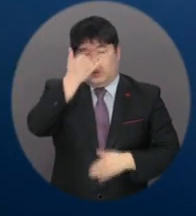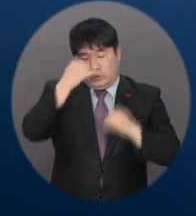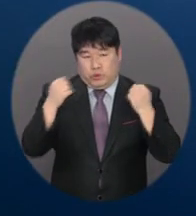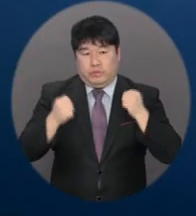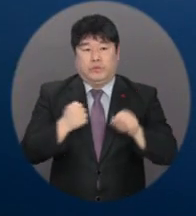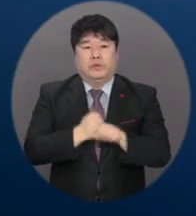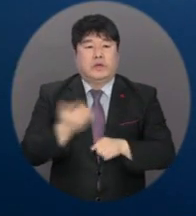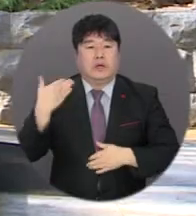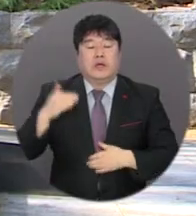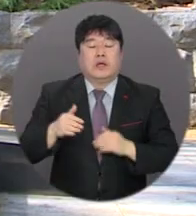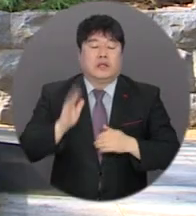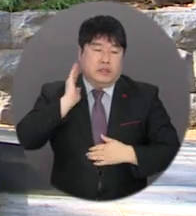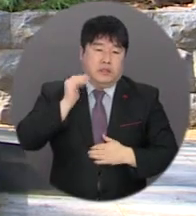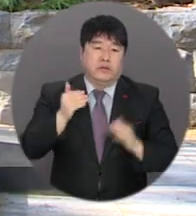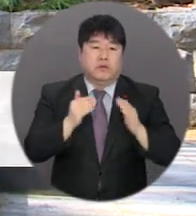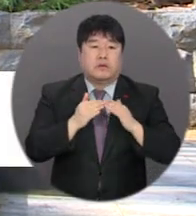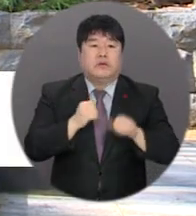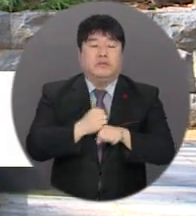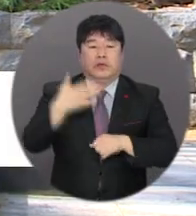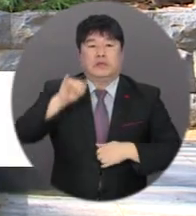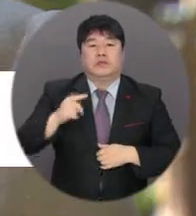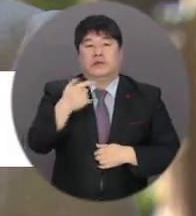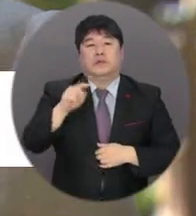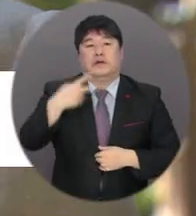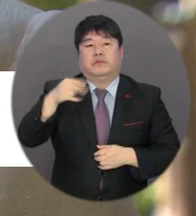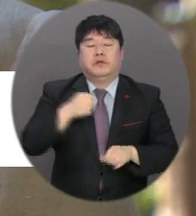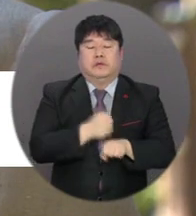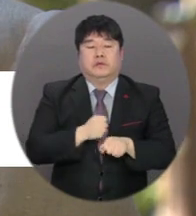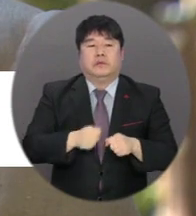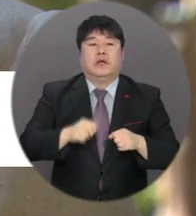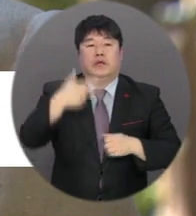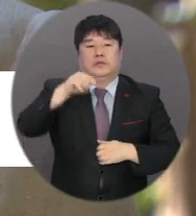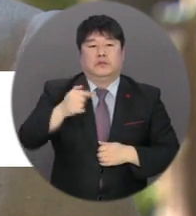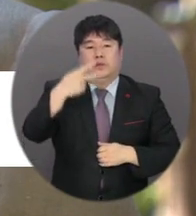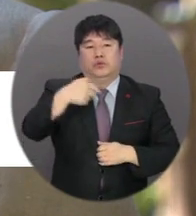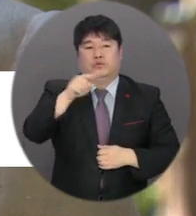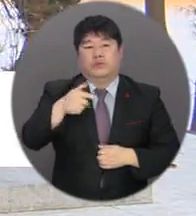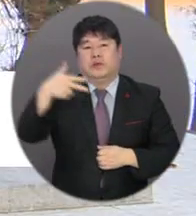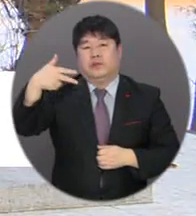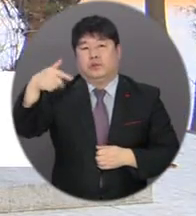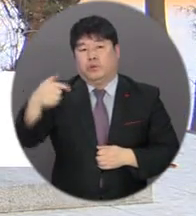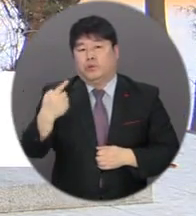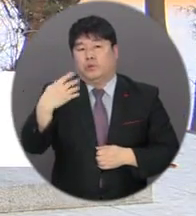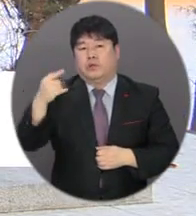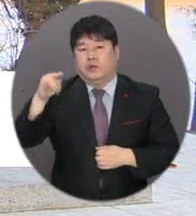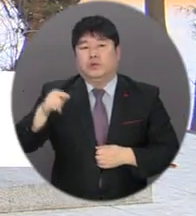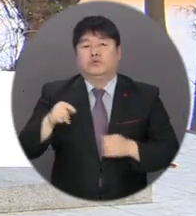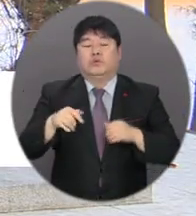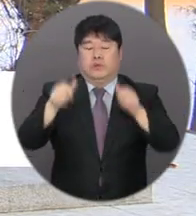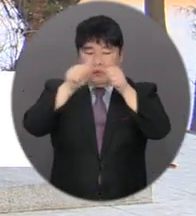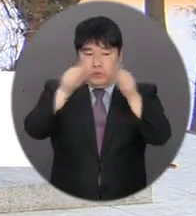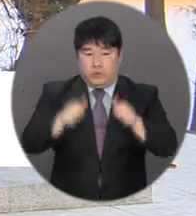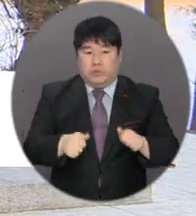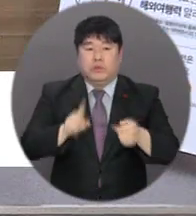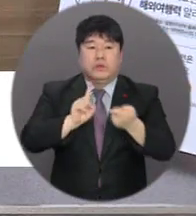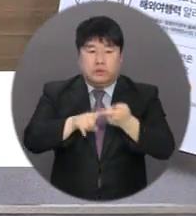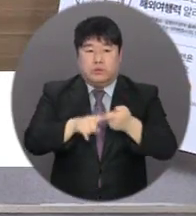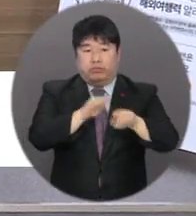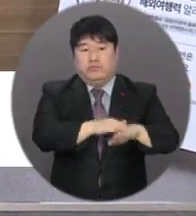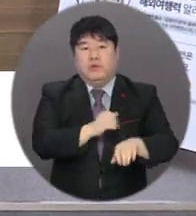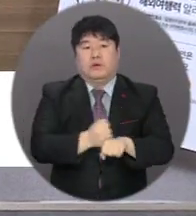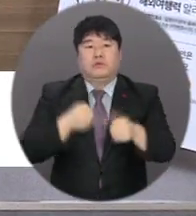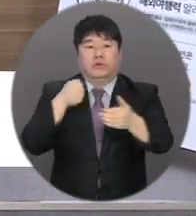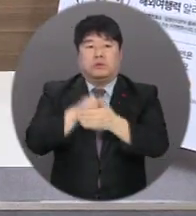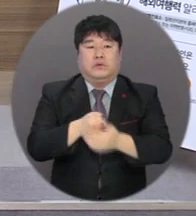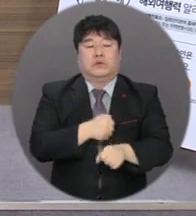충청북도가 옛 대통령 별장 청남대에 설치한 전두환, 노태우 전직 대통령의 동상을 그대로 두기로 최종 결정했습니다.